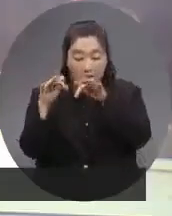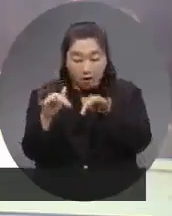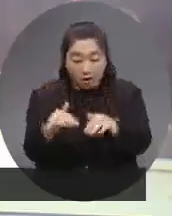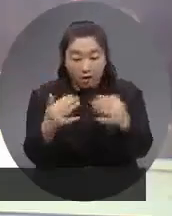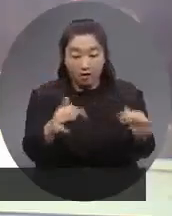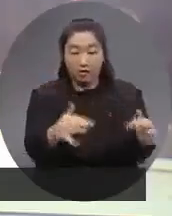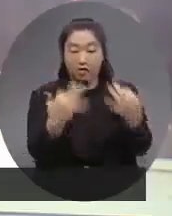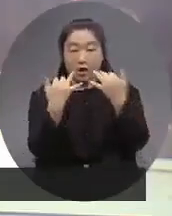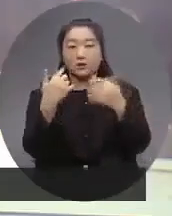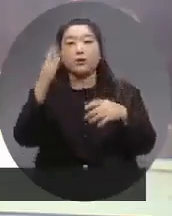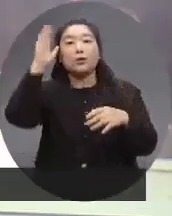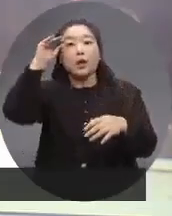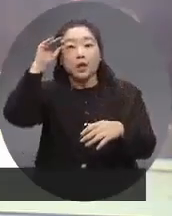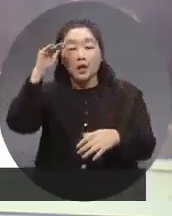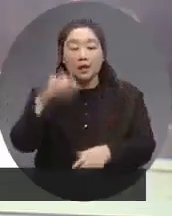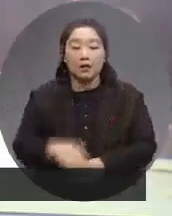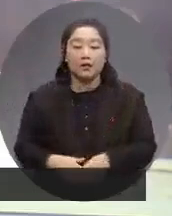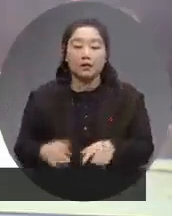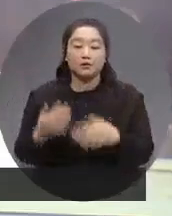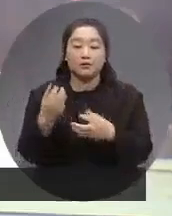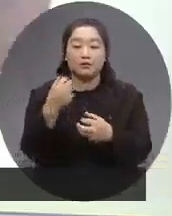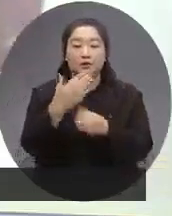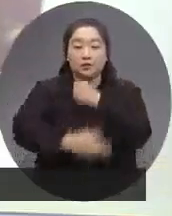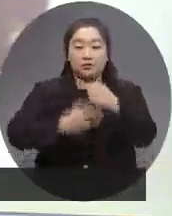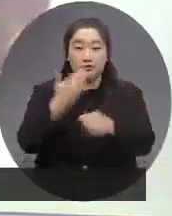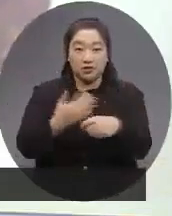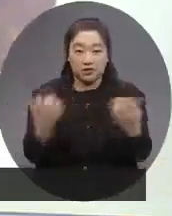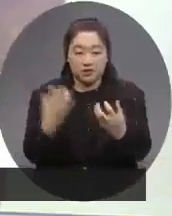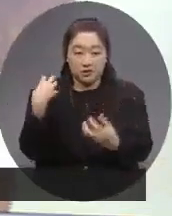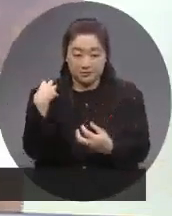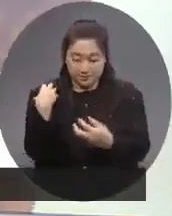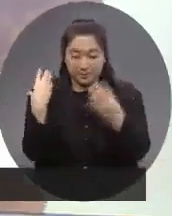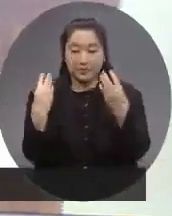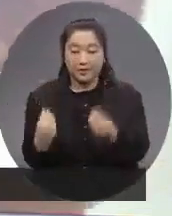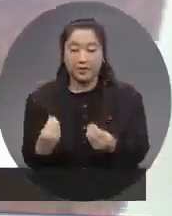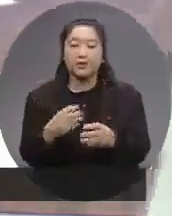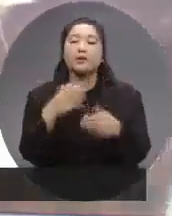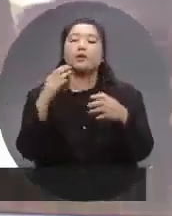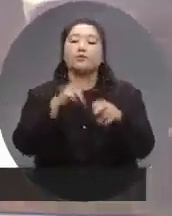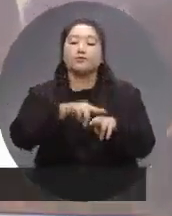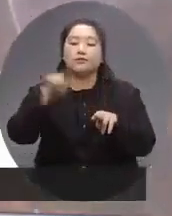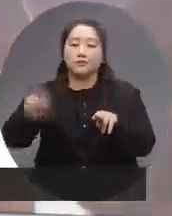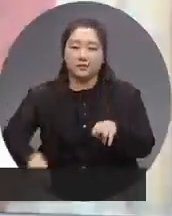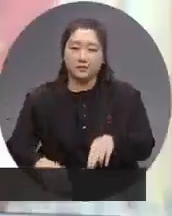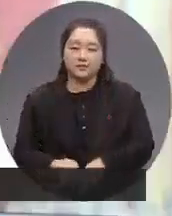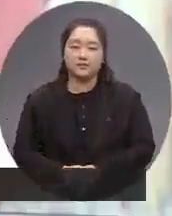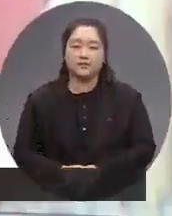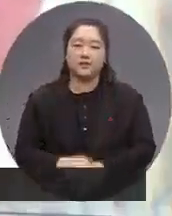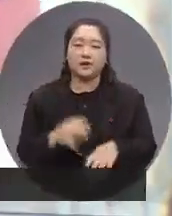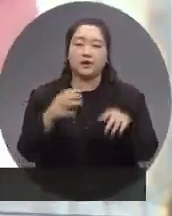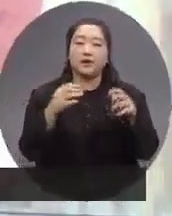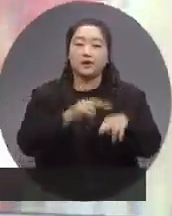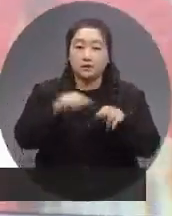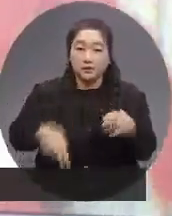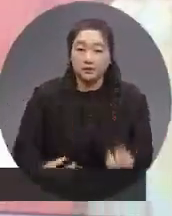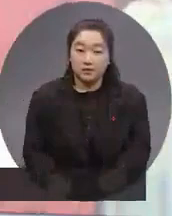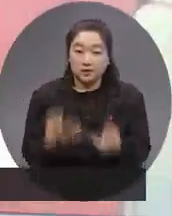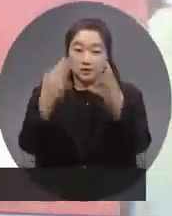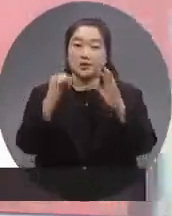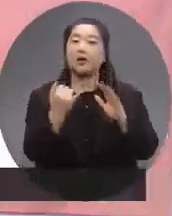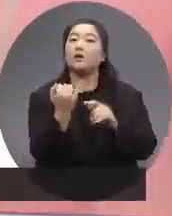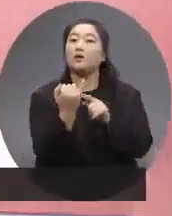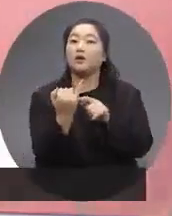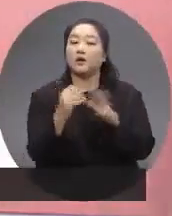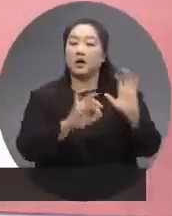달관이 9년간의 고된 임무를 마치고 정찰견에서 물러났습니다. 은퇴식에는 좋은 누리 양 가족도 찾아와